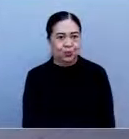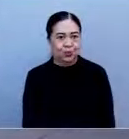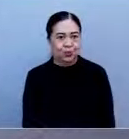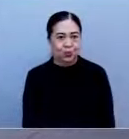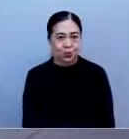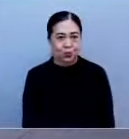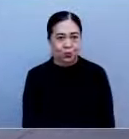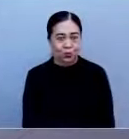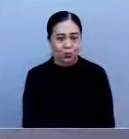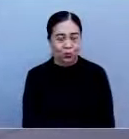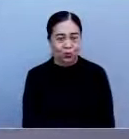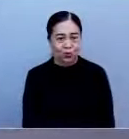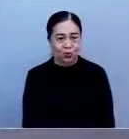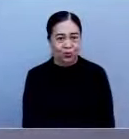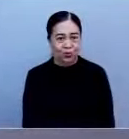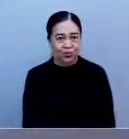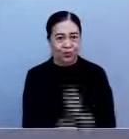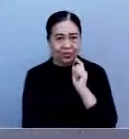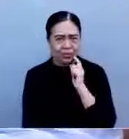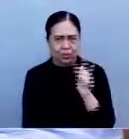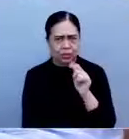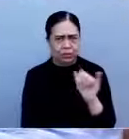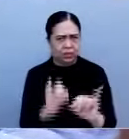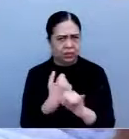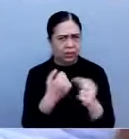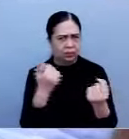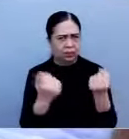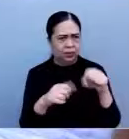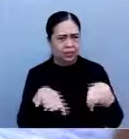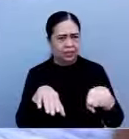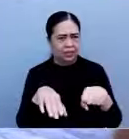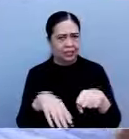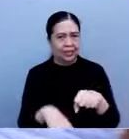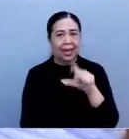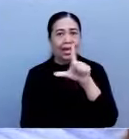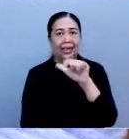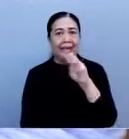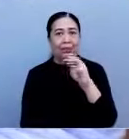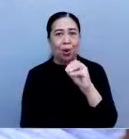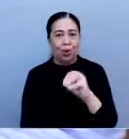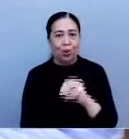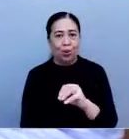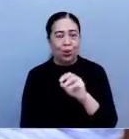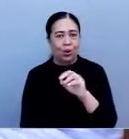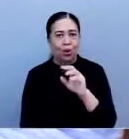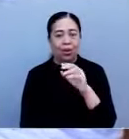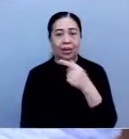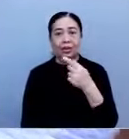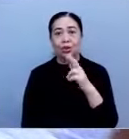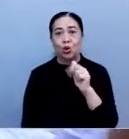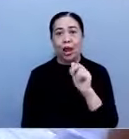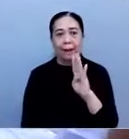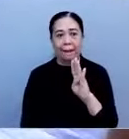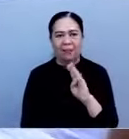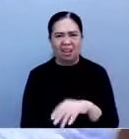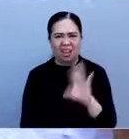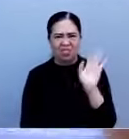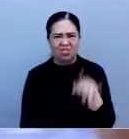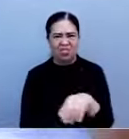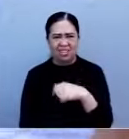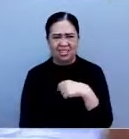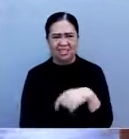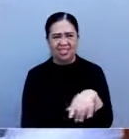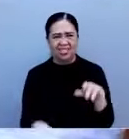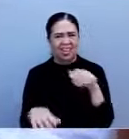Si Tin, no? Nagsisero siya. Jeep or tricycle? Simple lang, simple. Limousine. Uber. Grab. Grab. Ay, huwag doon. Hindi nagsisiksikan doon.